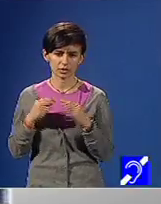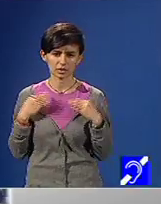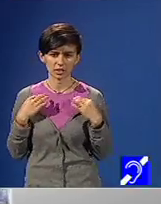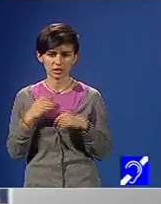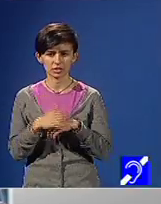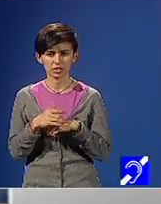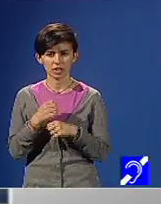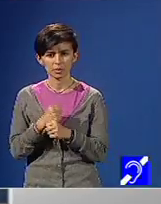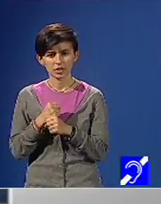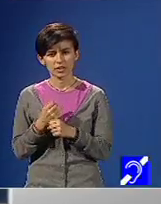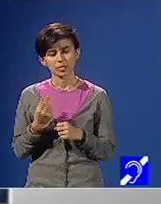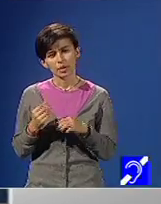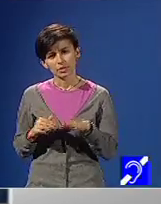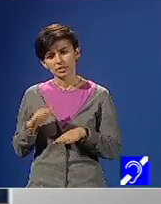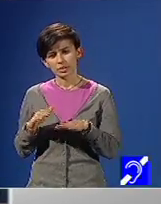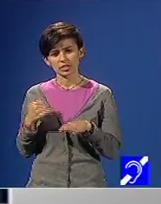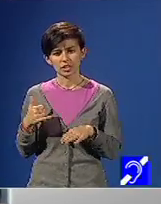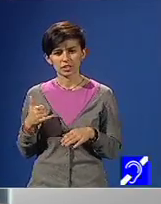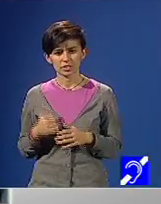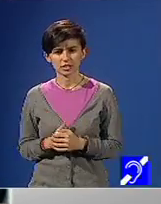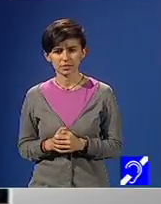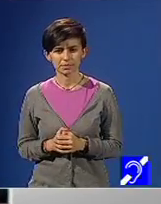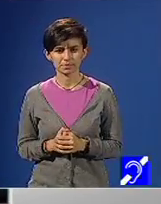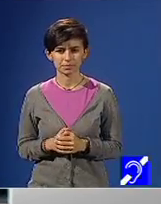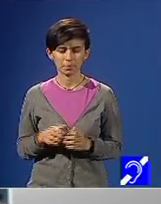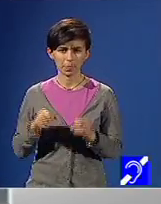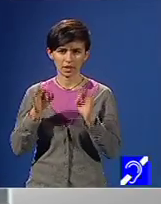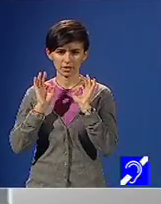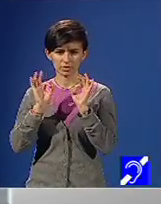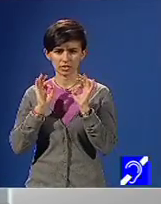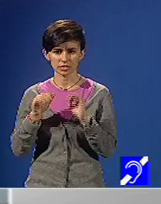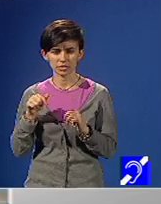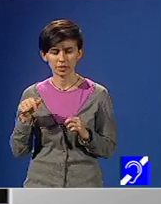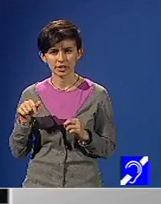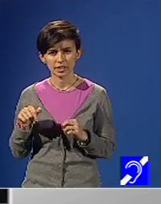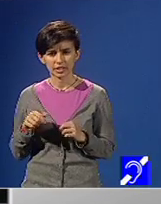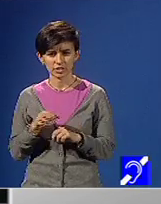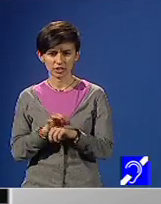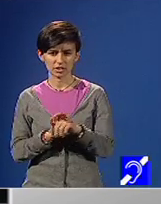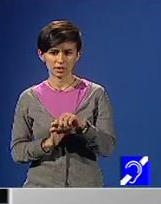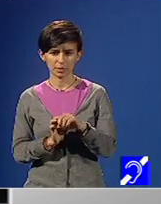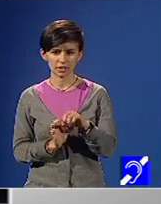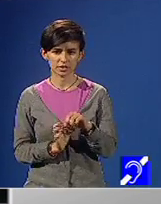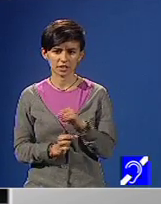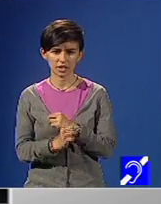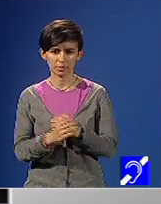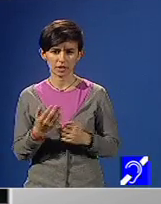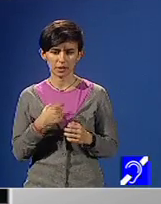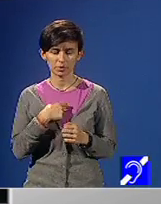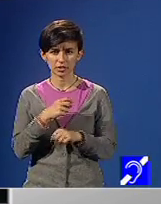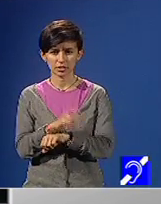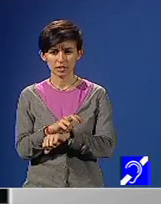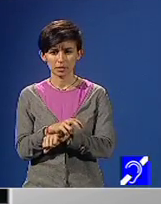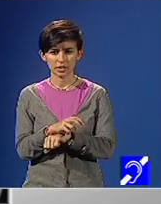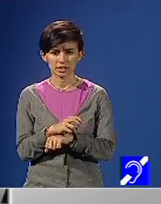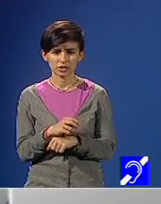mai mulți pași decât ieri. Ca să știm cât umblăm pe jos, folosim această brățară. Oamenii pot să participe cu brățara luată de la noi sau cu